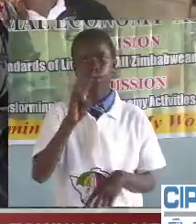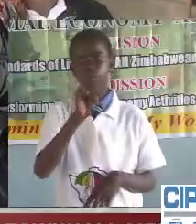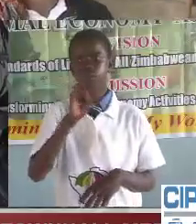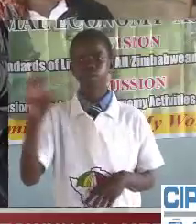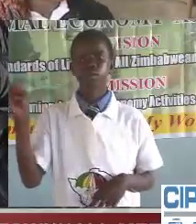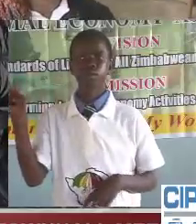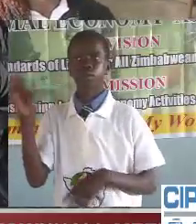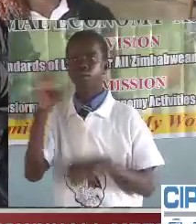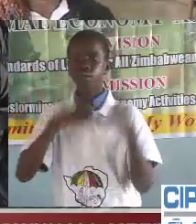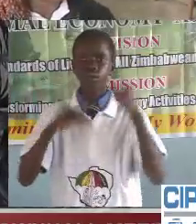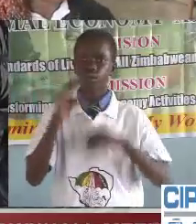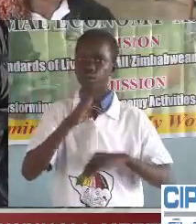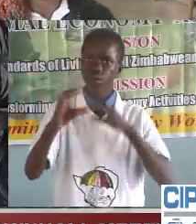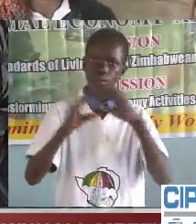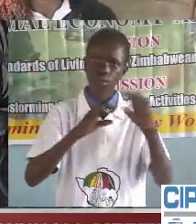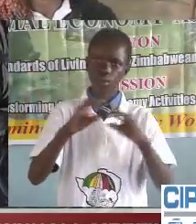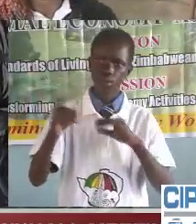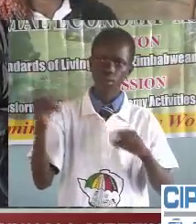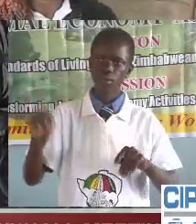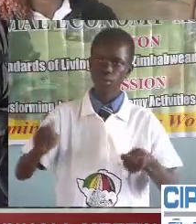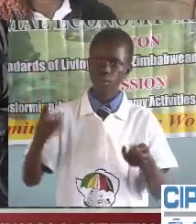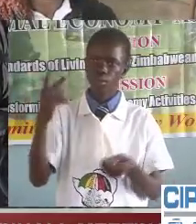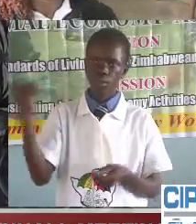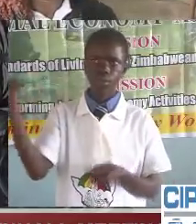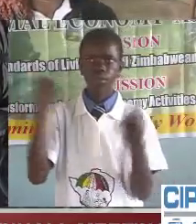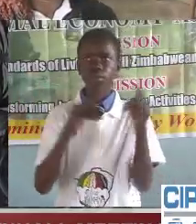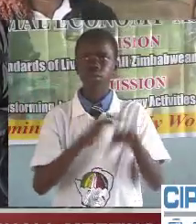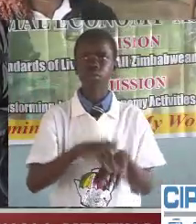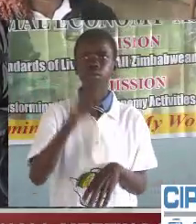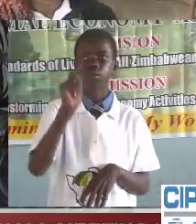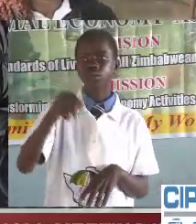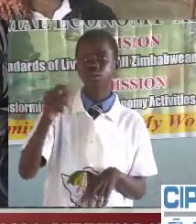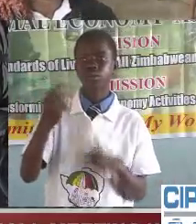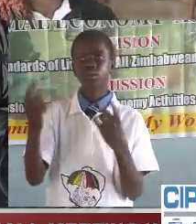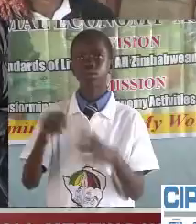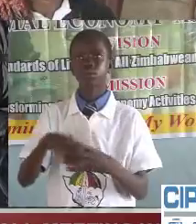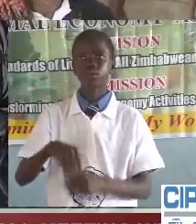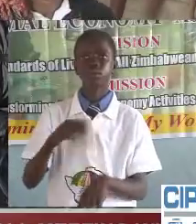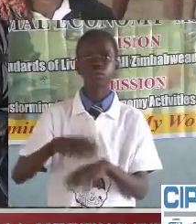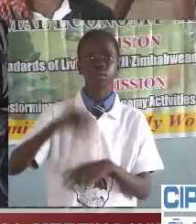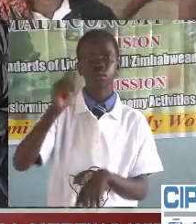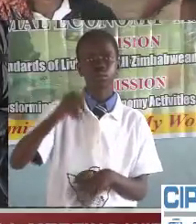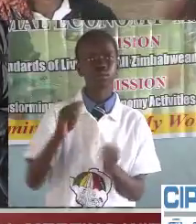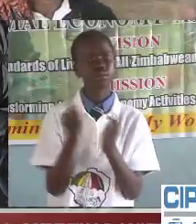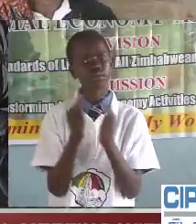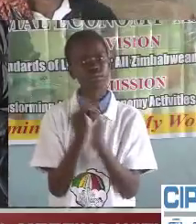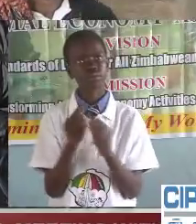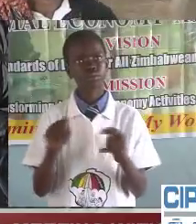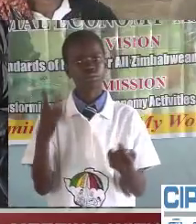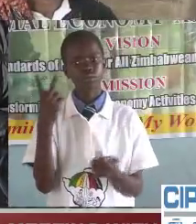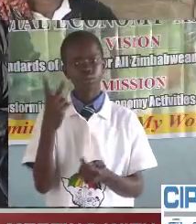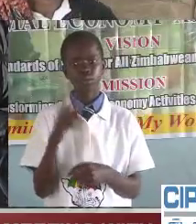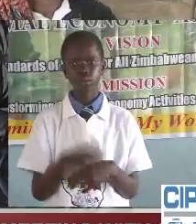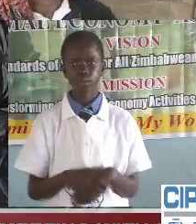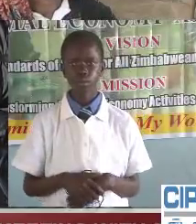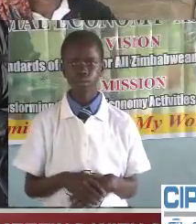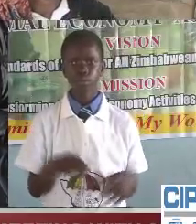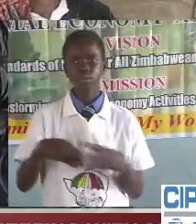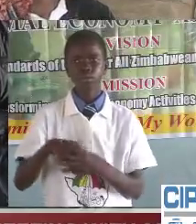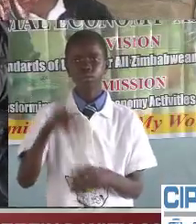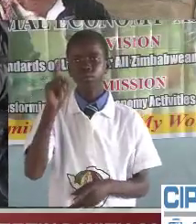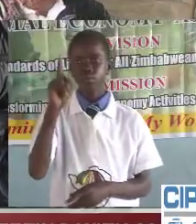kukanzuru tichidzoka kuvanhu ende vagari vomumusha chandeozokumbirisa futi chimwe